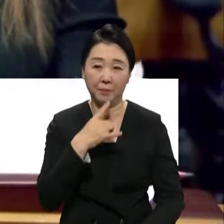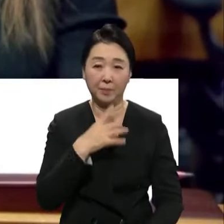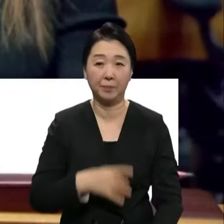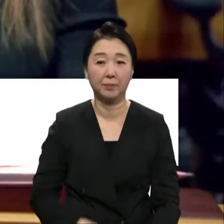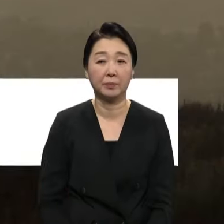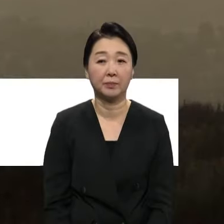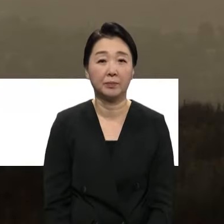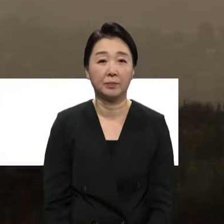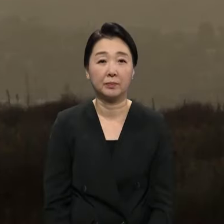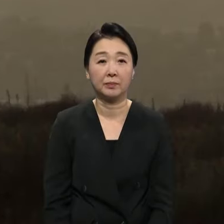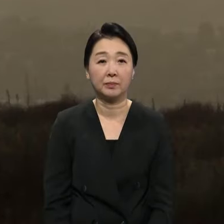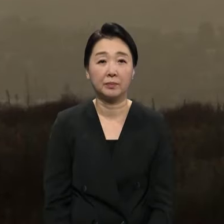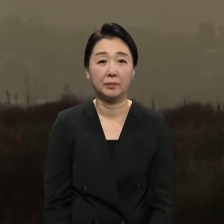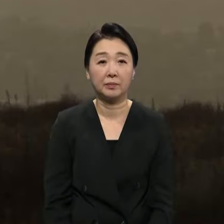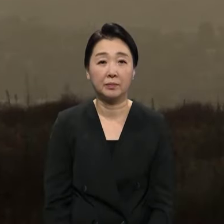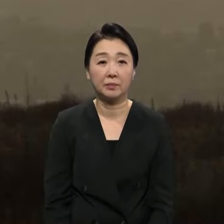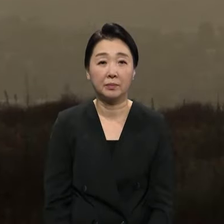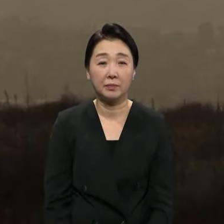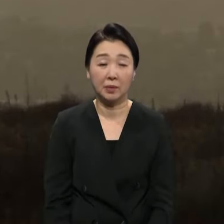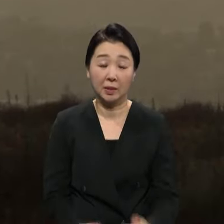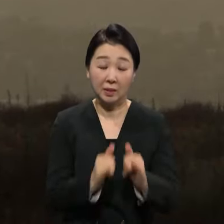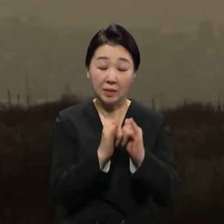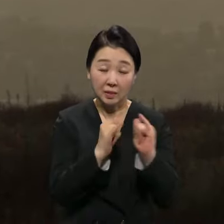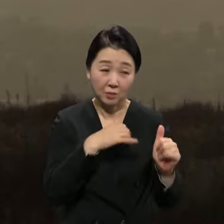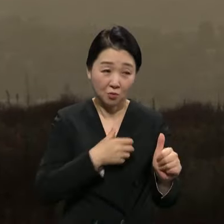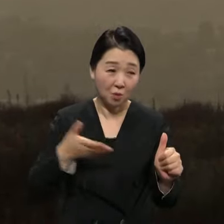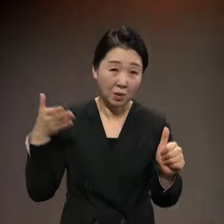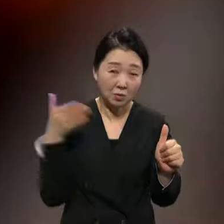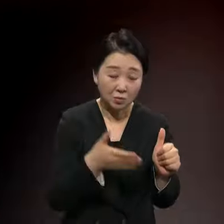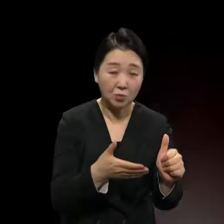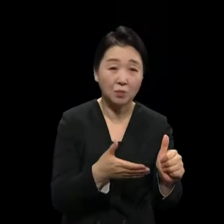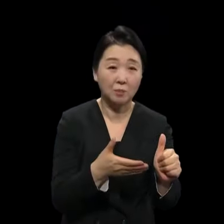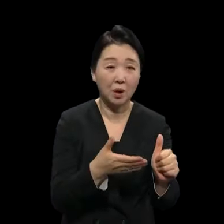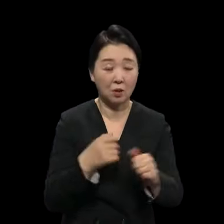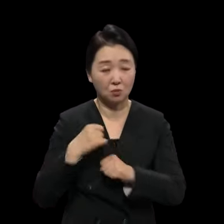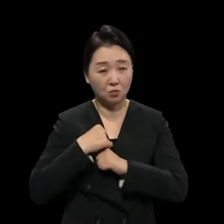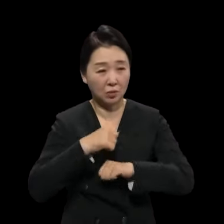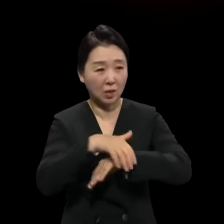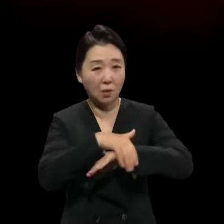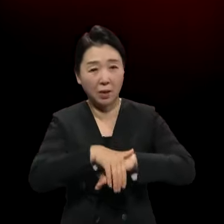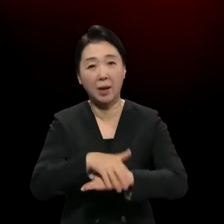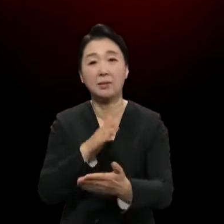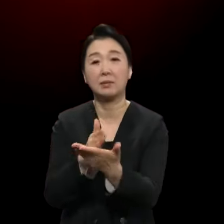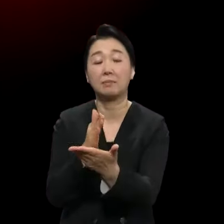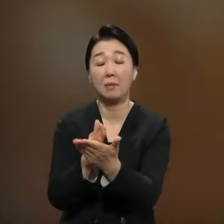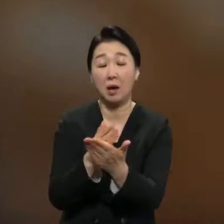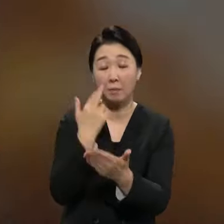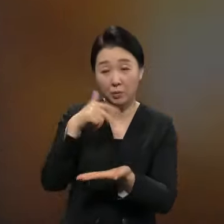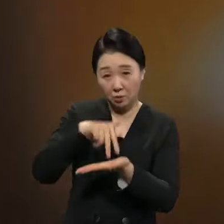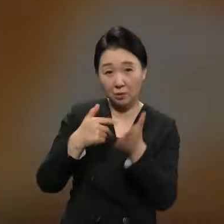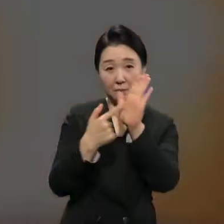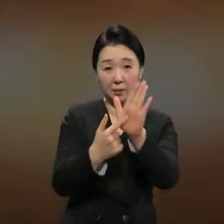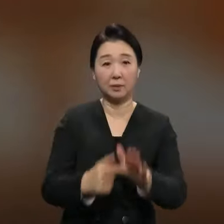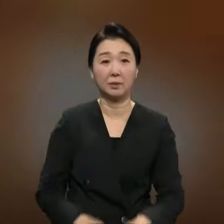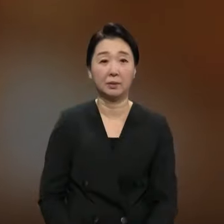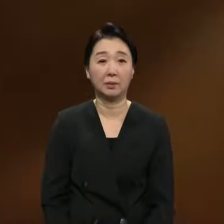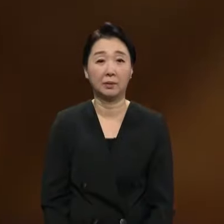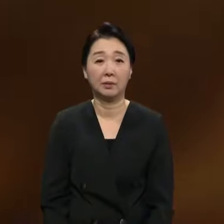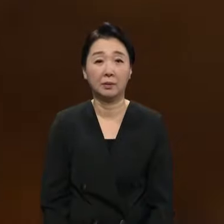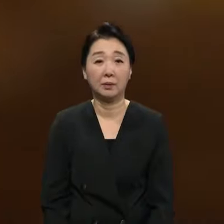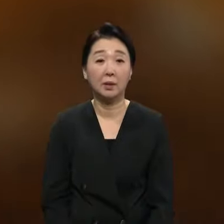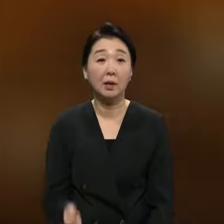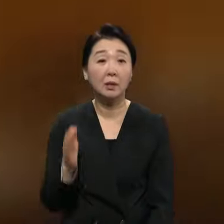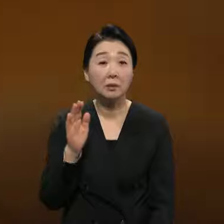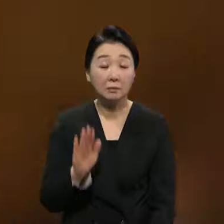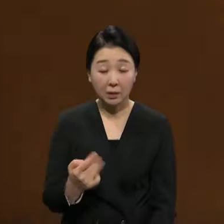Gaza. 수많은 민간인을 위험에 빠뜨리는 대규모 군사 작전을 피해야 한다는 미국의 입장을 밝힌 겁니다.